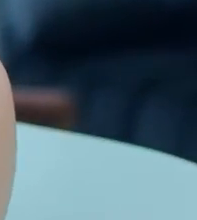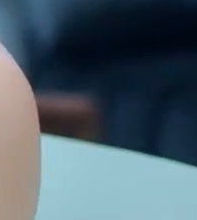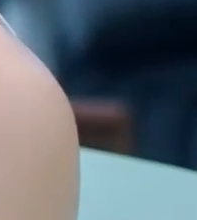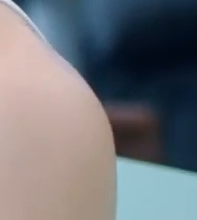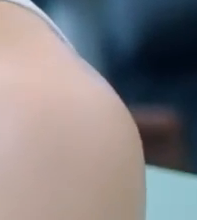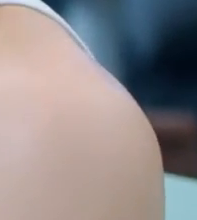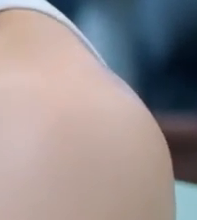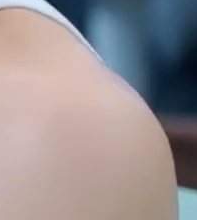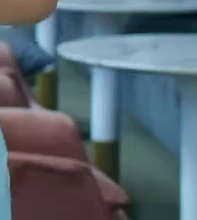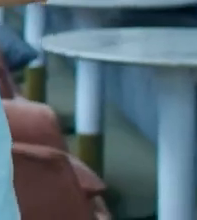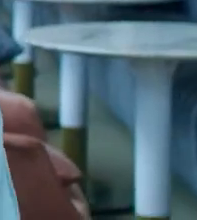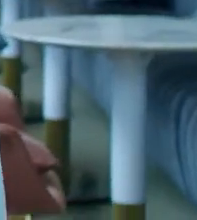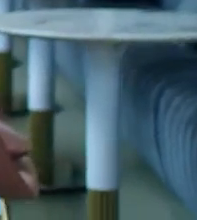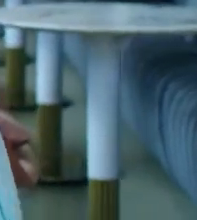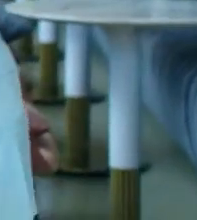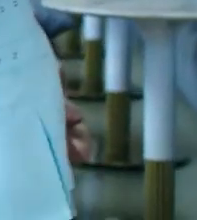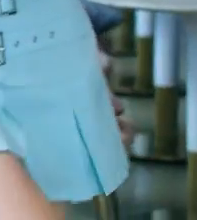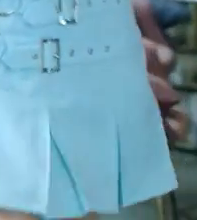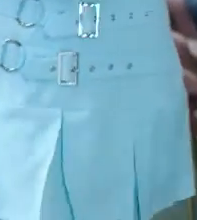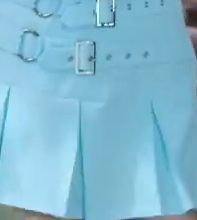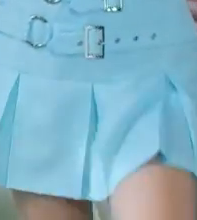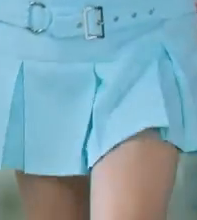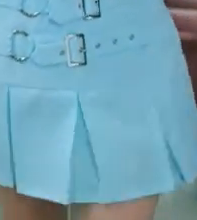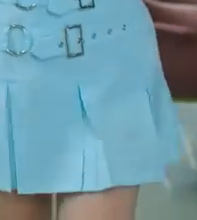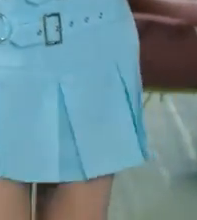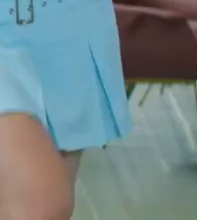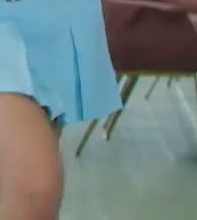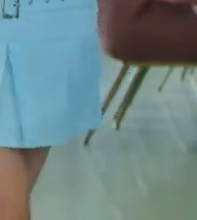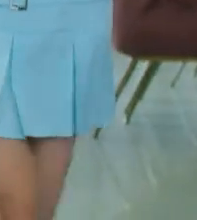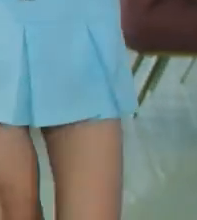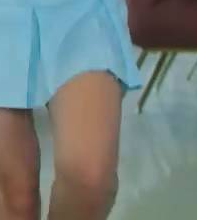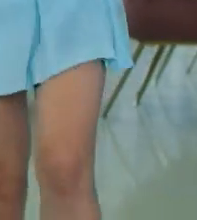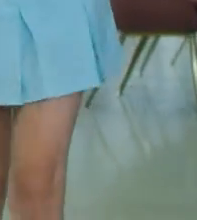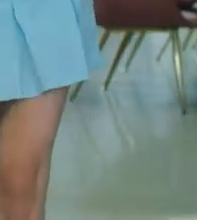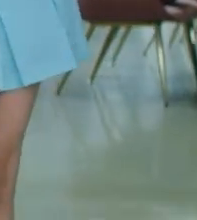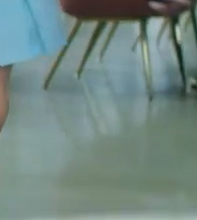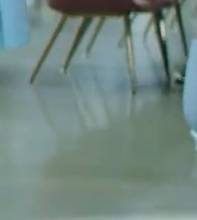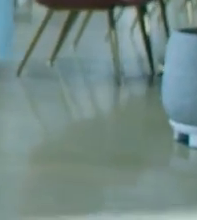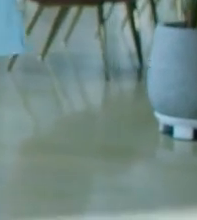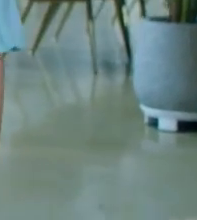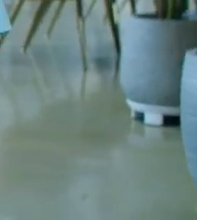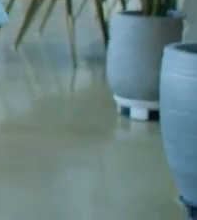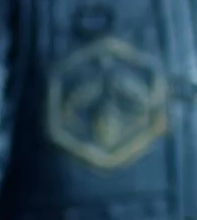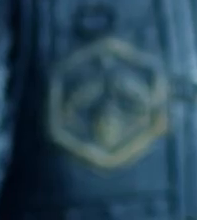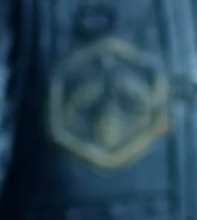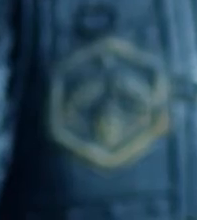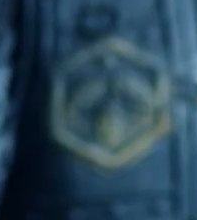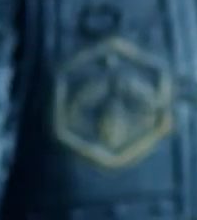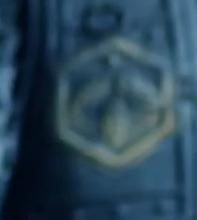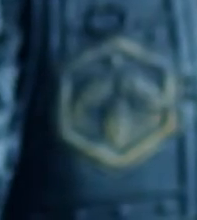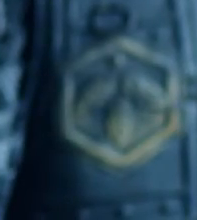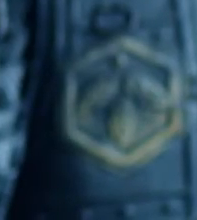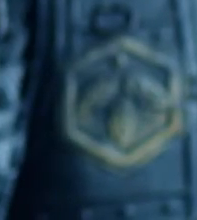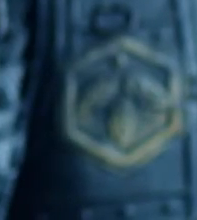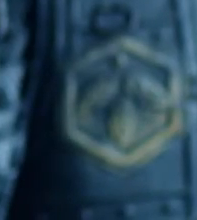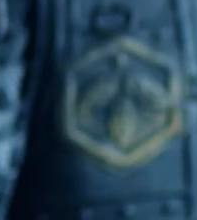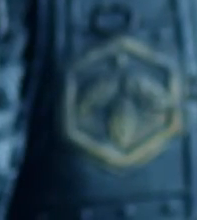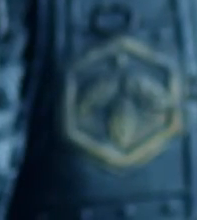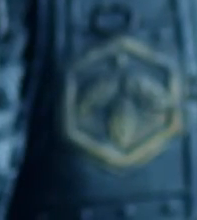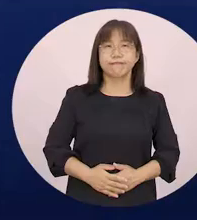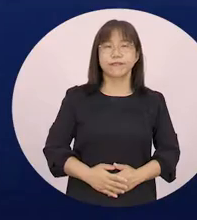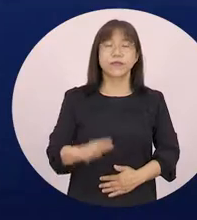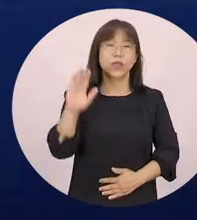애정한다, 착한 용기. 애착 용기와 함께 깨끗한 지구로 역주행해요. 난 여기.